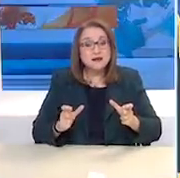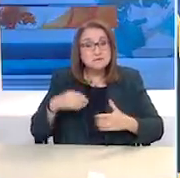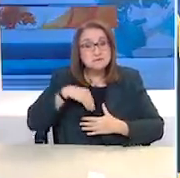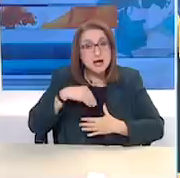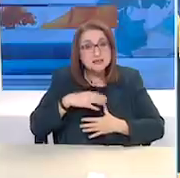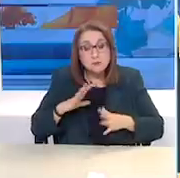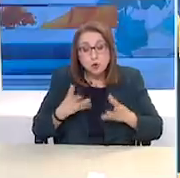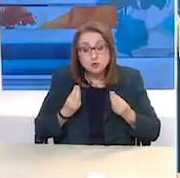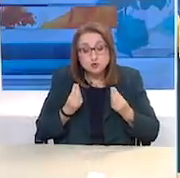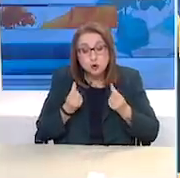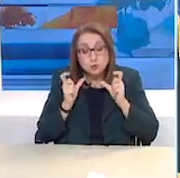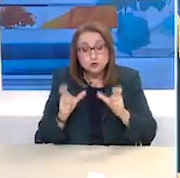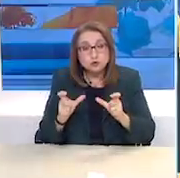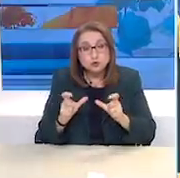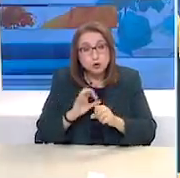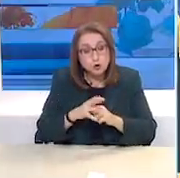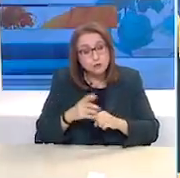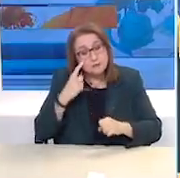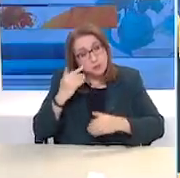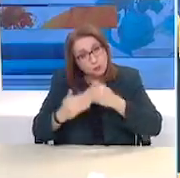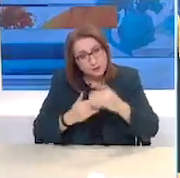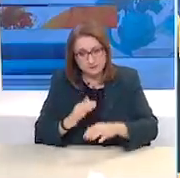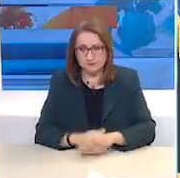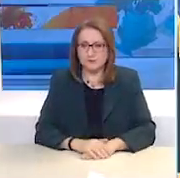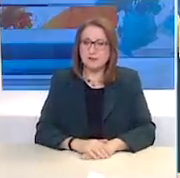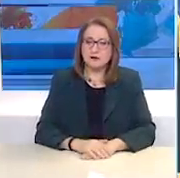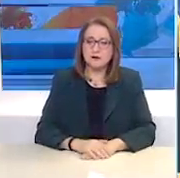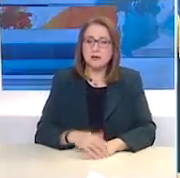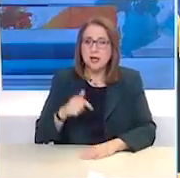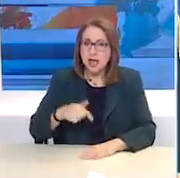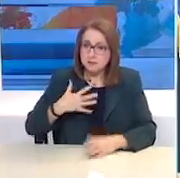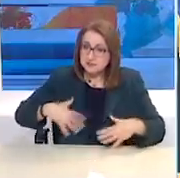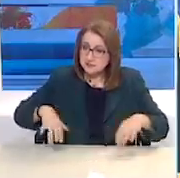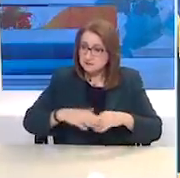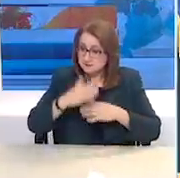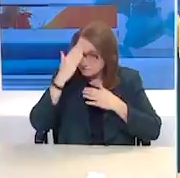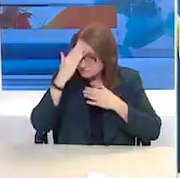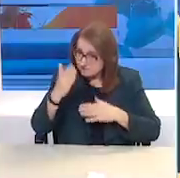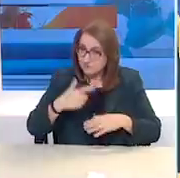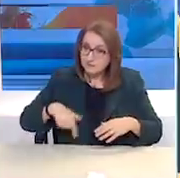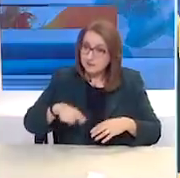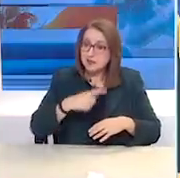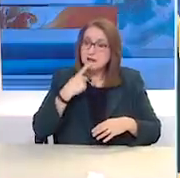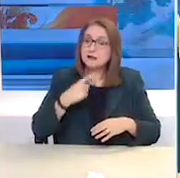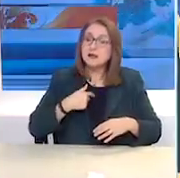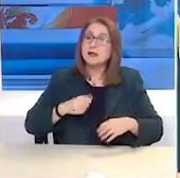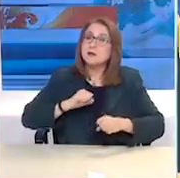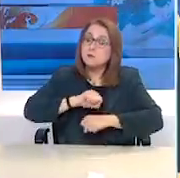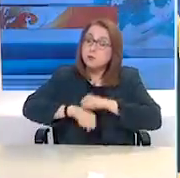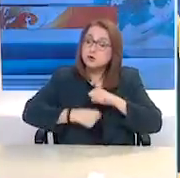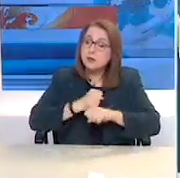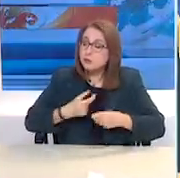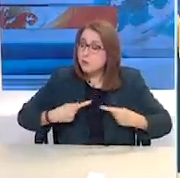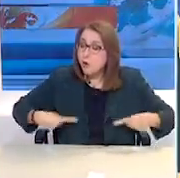Σαν επιστήμονες, χαιρετίζουμε νέα δεδομένα, την αλληλεγγύη των επιστημόνων, τη χρήση της γνώσης στην υπηρεσία της κοινής μας προσπάθειας απέναντι στον